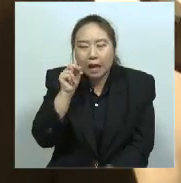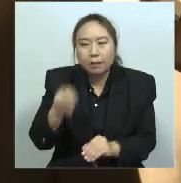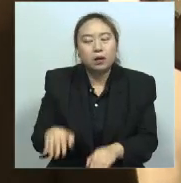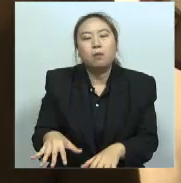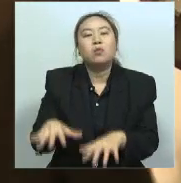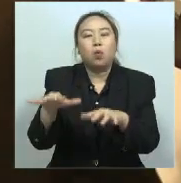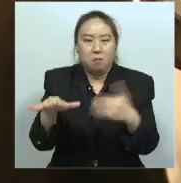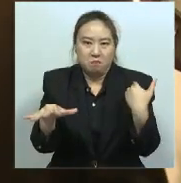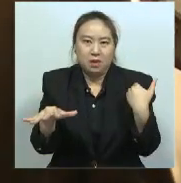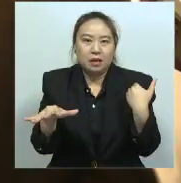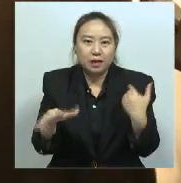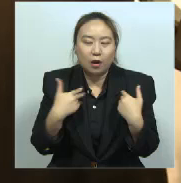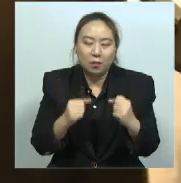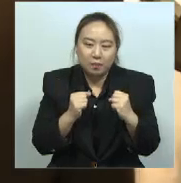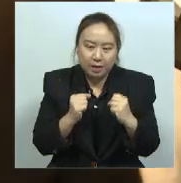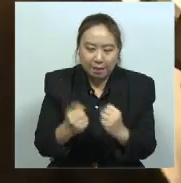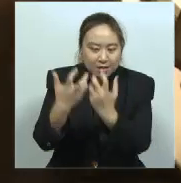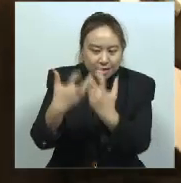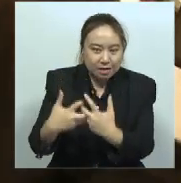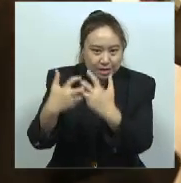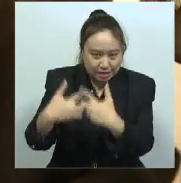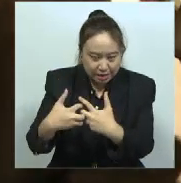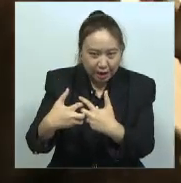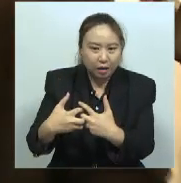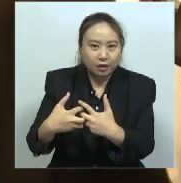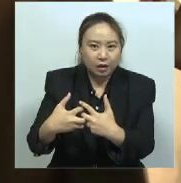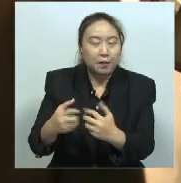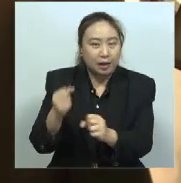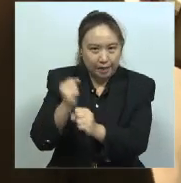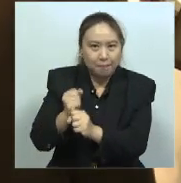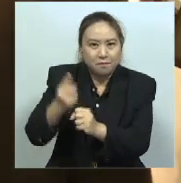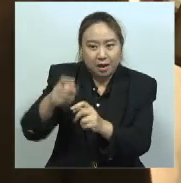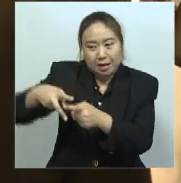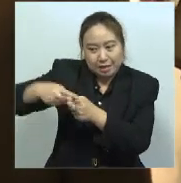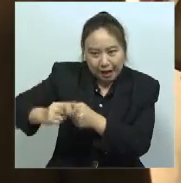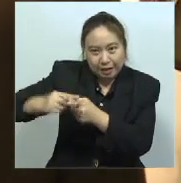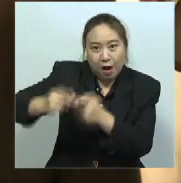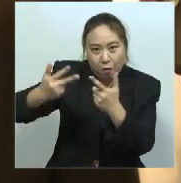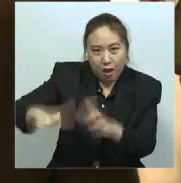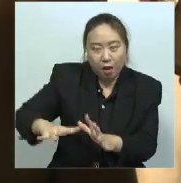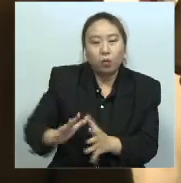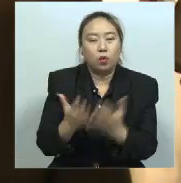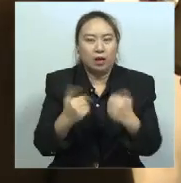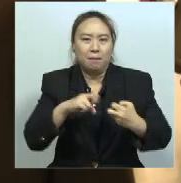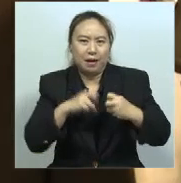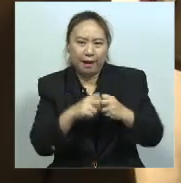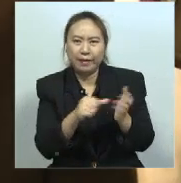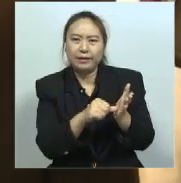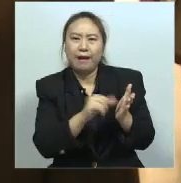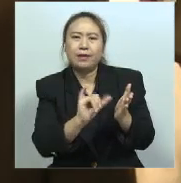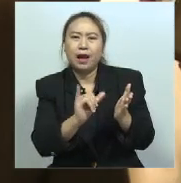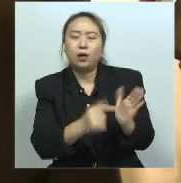จรแล้วเราก็จะตั้งเครื่องเพิ่มขึ้นไปด้วยขนาดนี้ไม่ใช่จะตั้งไปตั้งไว้แล้วในส่วนที่เรายังแก้ปัญหาไม่ได้อย่